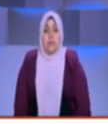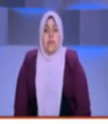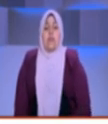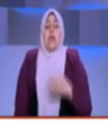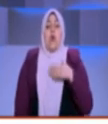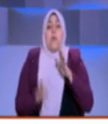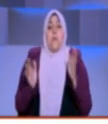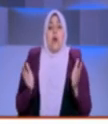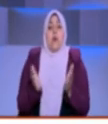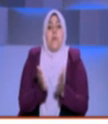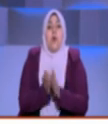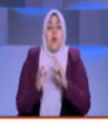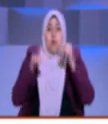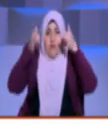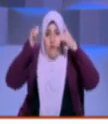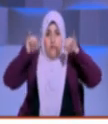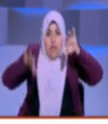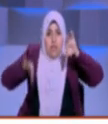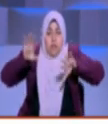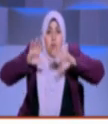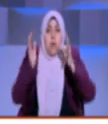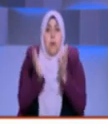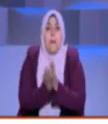الإجمالي في إسبانيا إلى